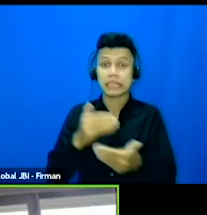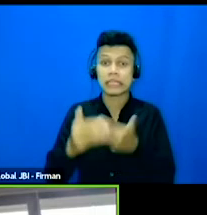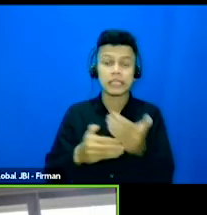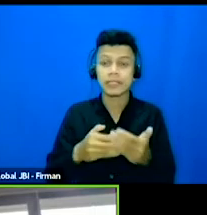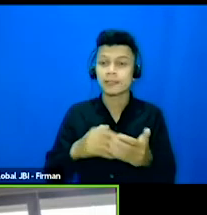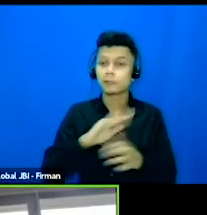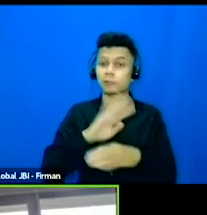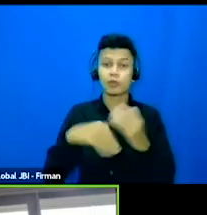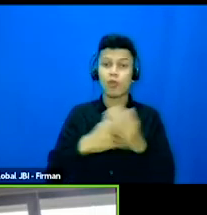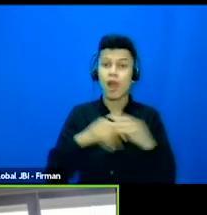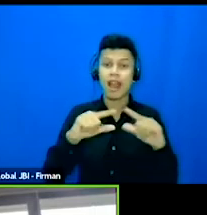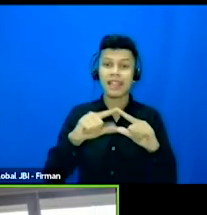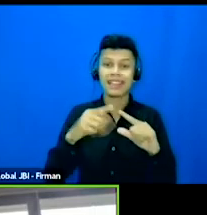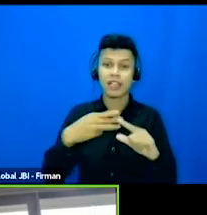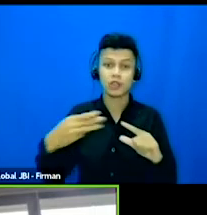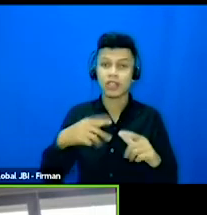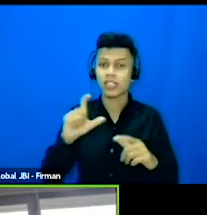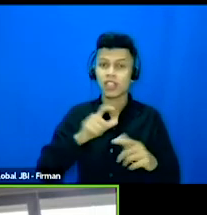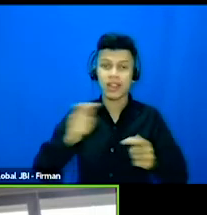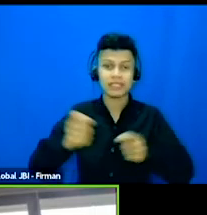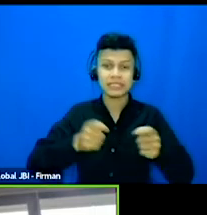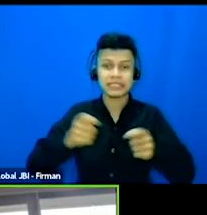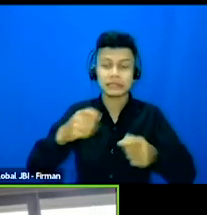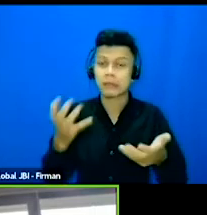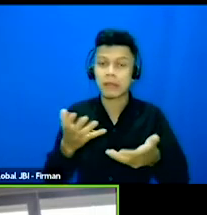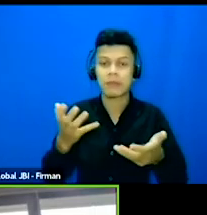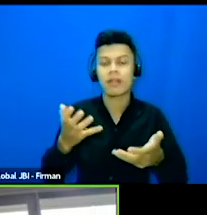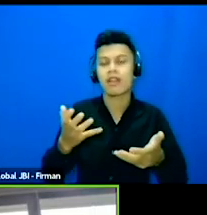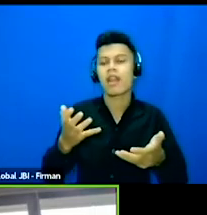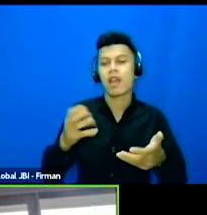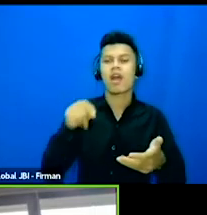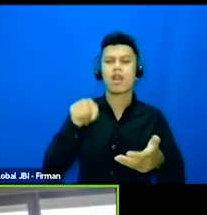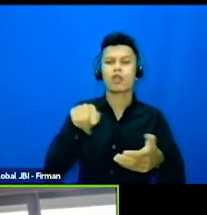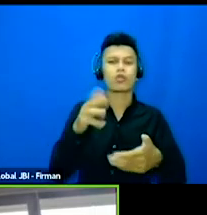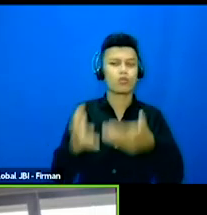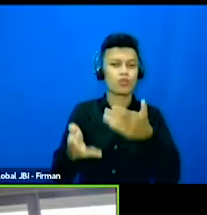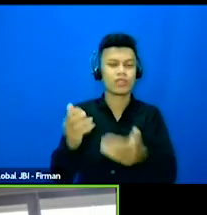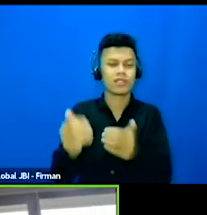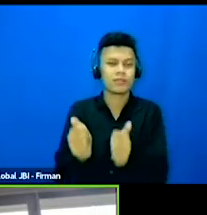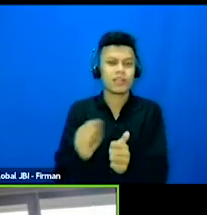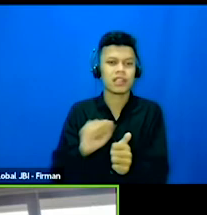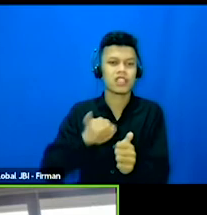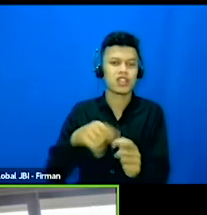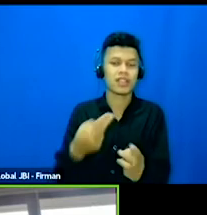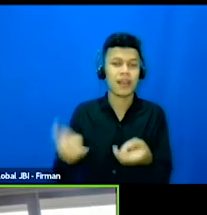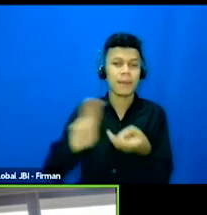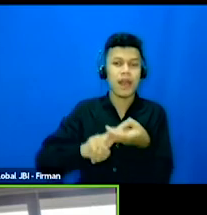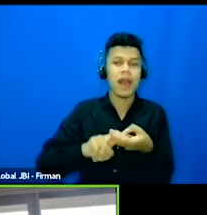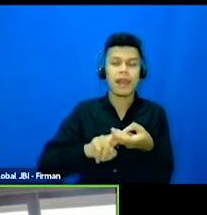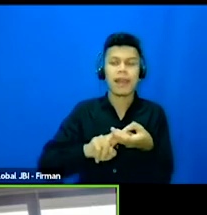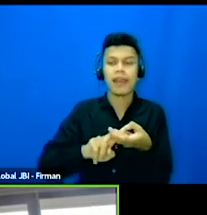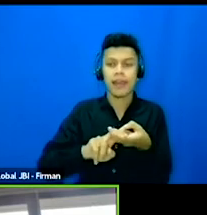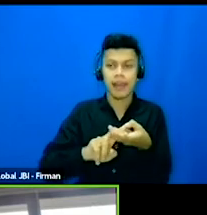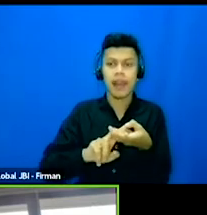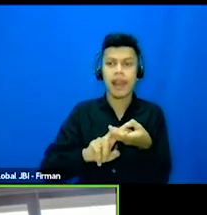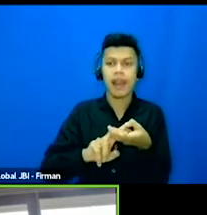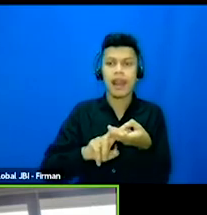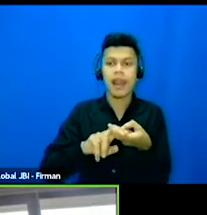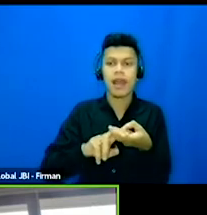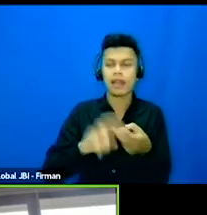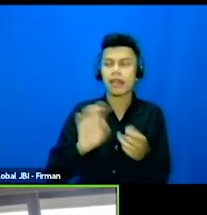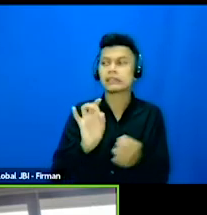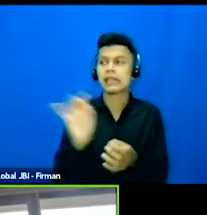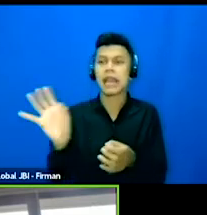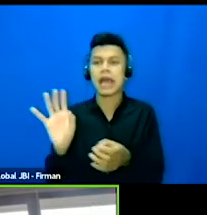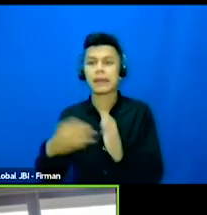peralatan elektronik ini gitu itu yang apa namanya mungkin bisa menjadi tambahan ruang lingkup selain daripada